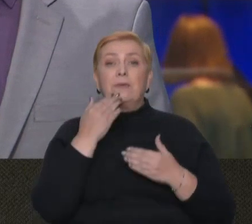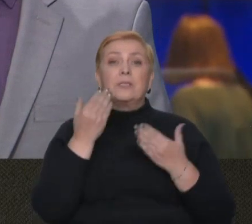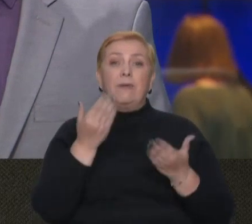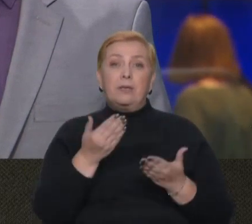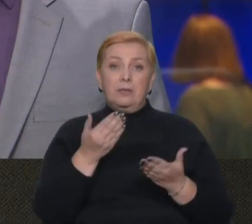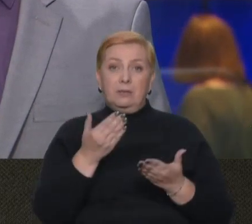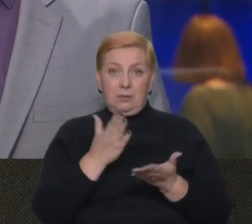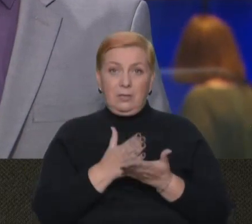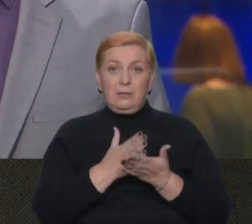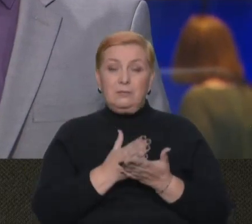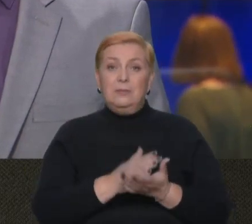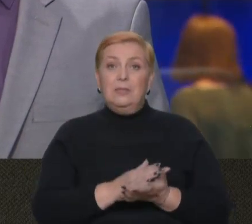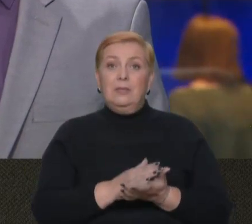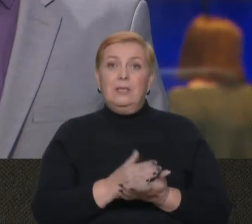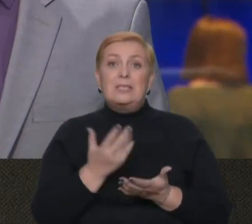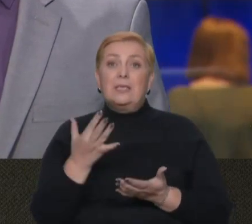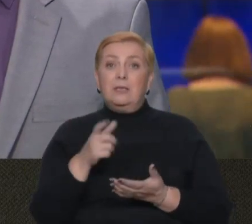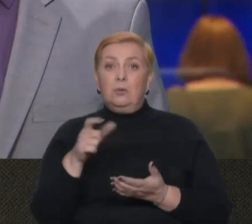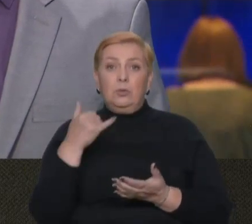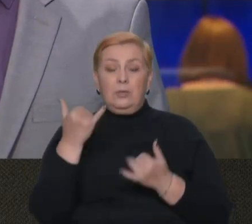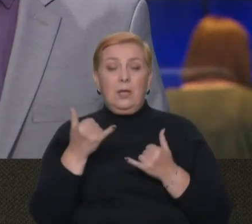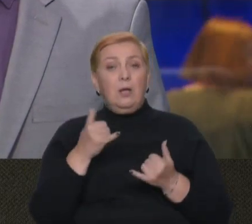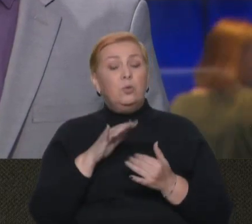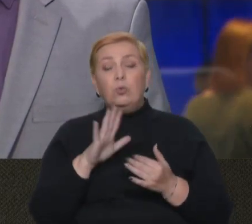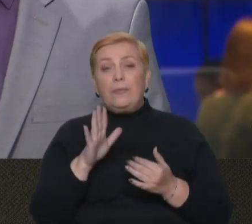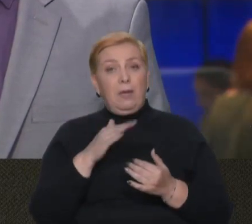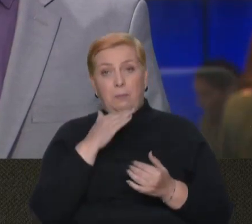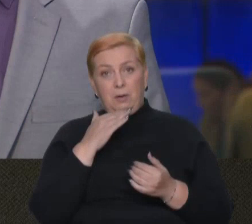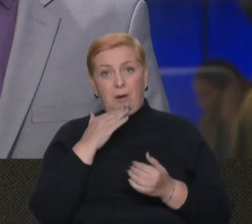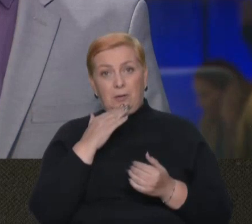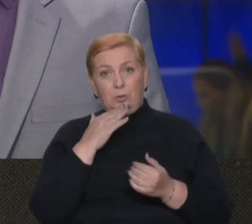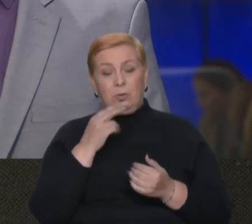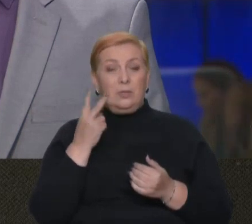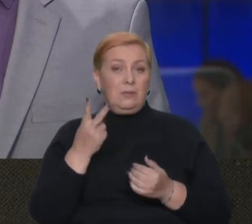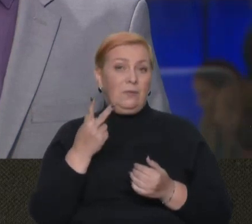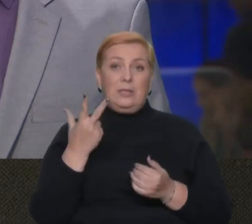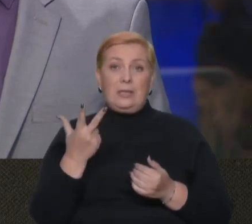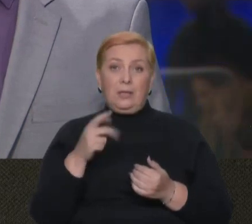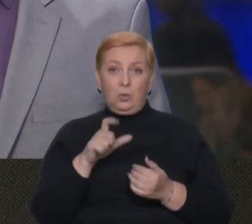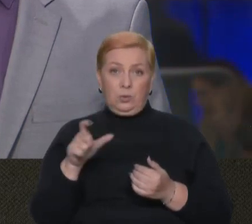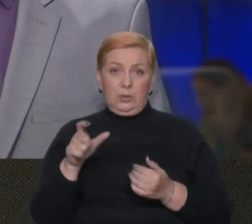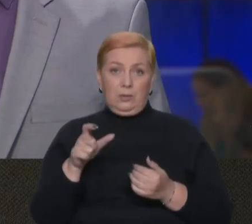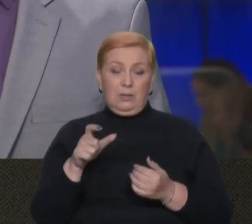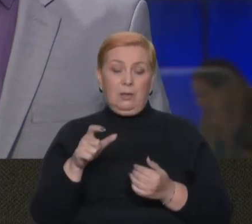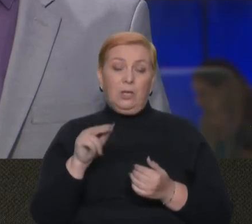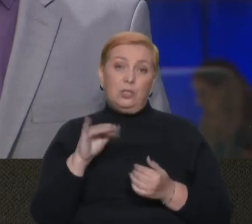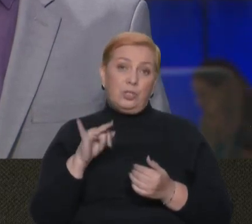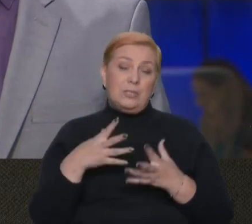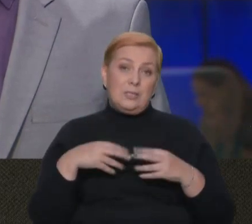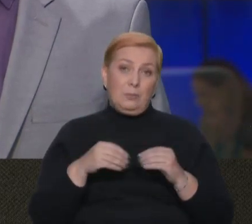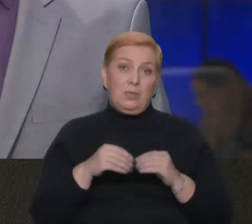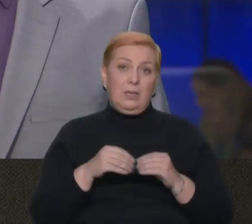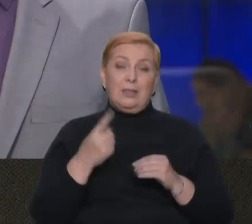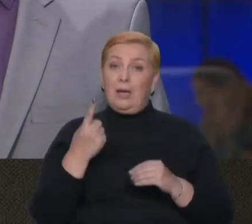до вас от таких людей небагато на жаль там ДТ д-т людини чи см